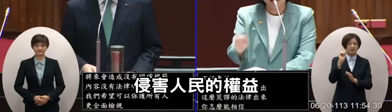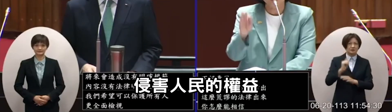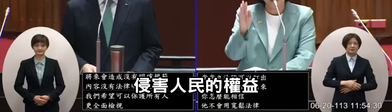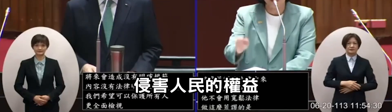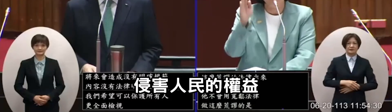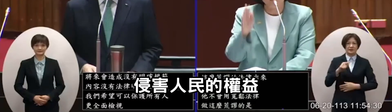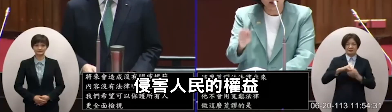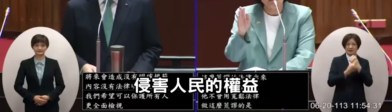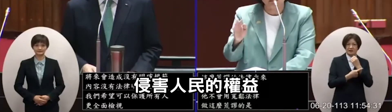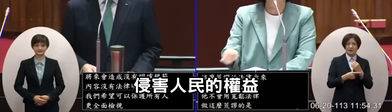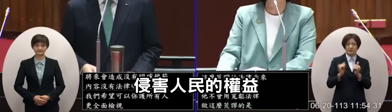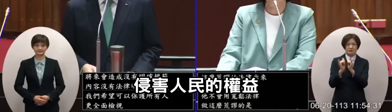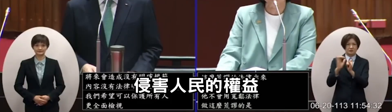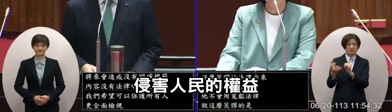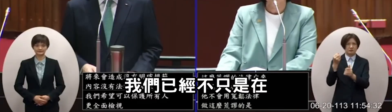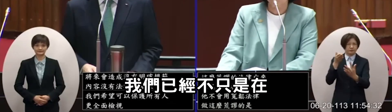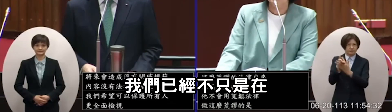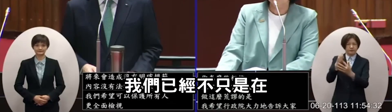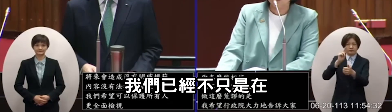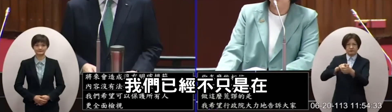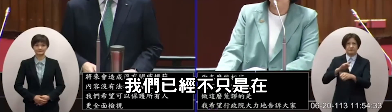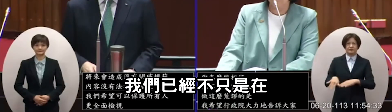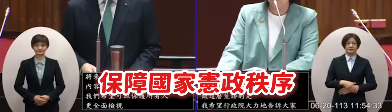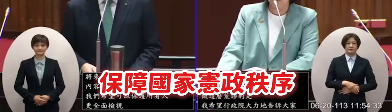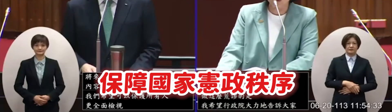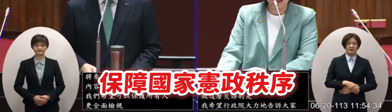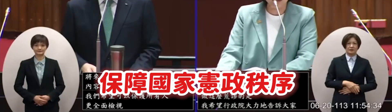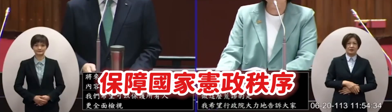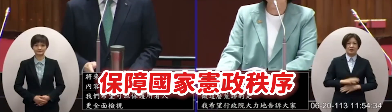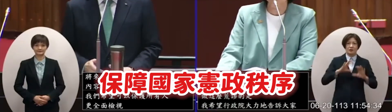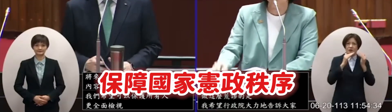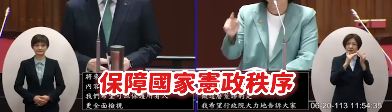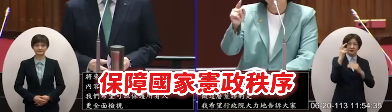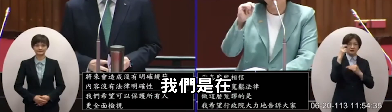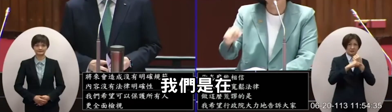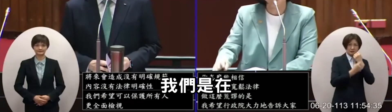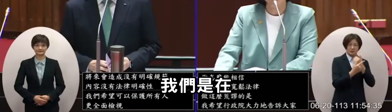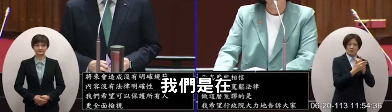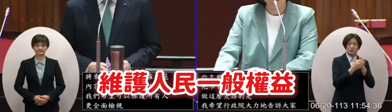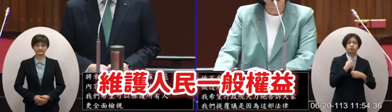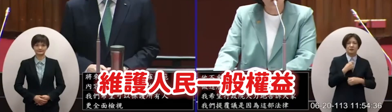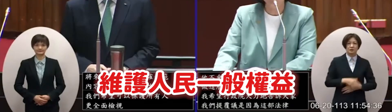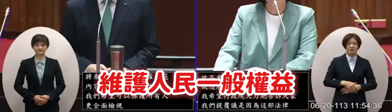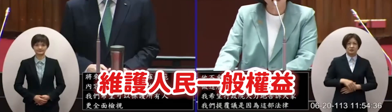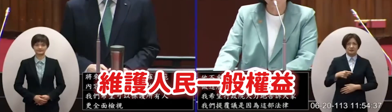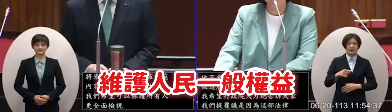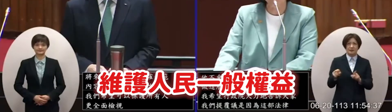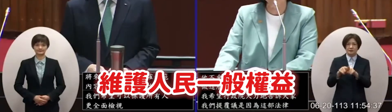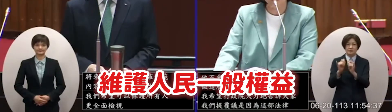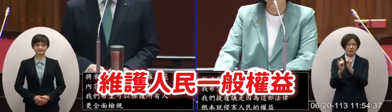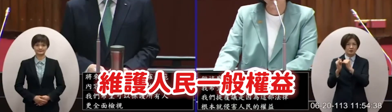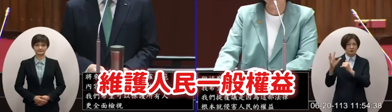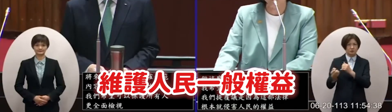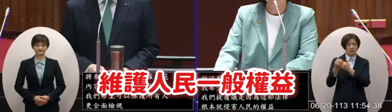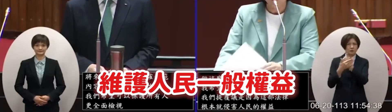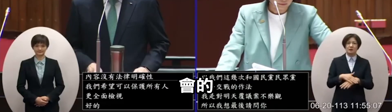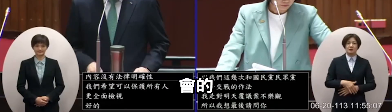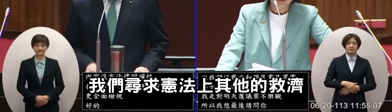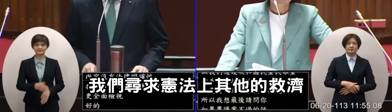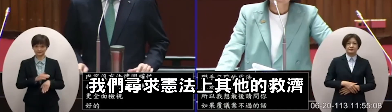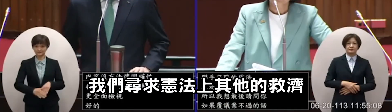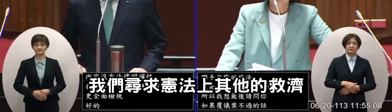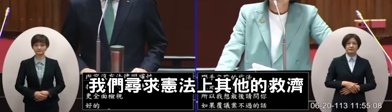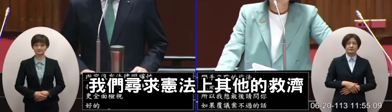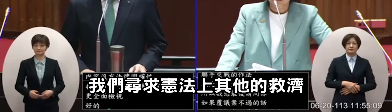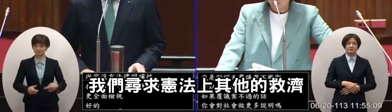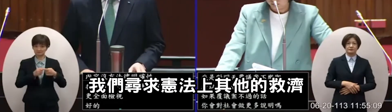就侵害人民的权益，我们已经不只是在保障国家宪政秩序了，我们是在维护一般人民的权益。 为了我